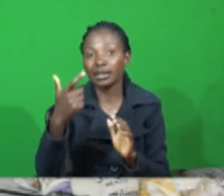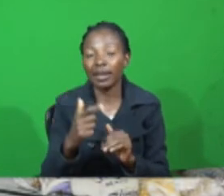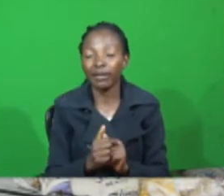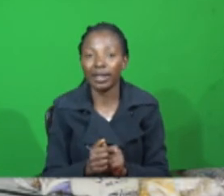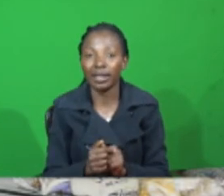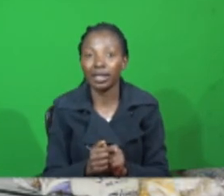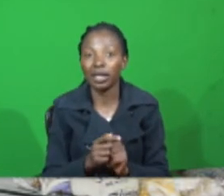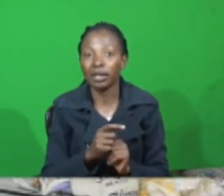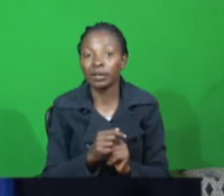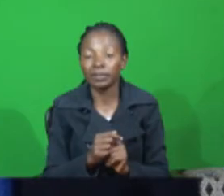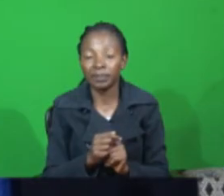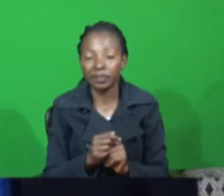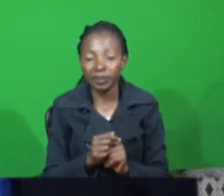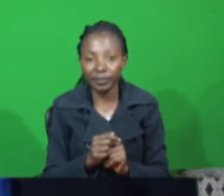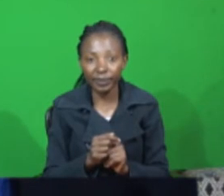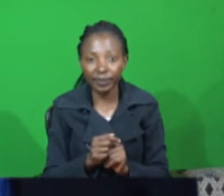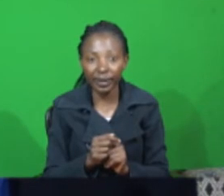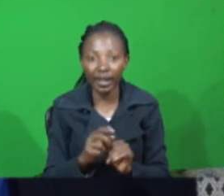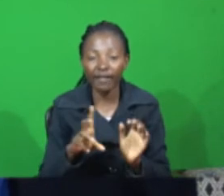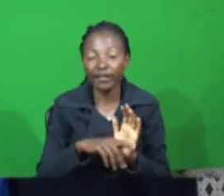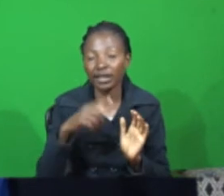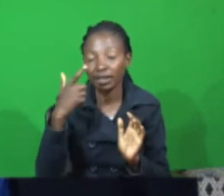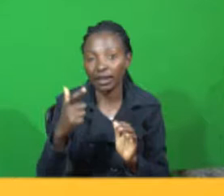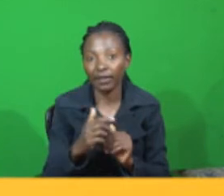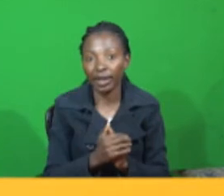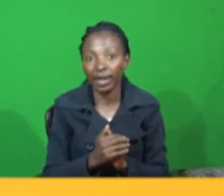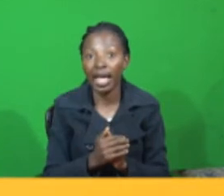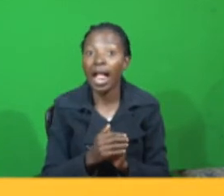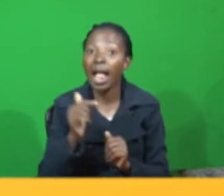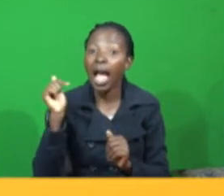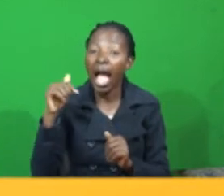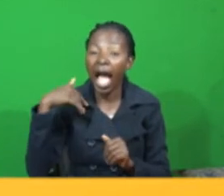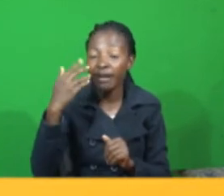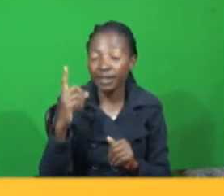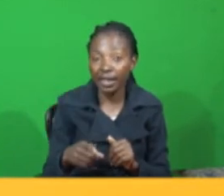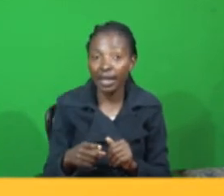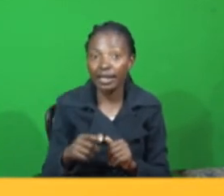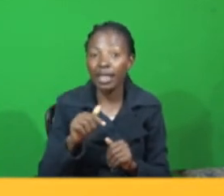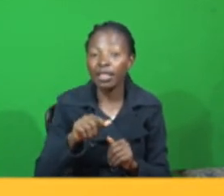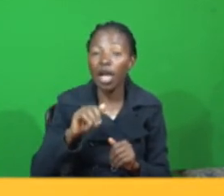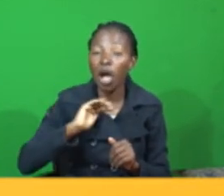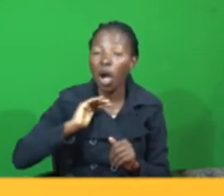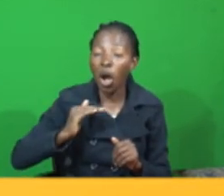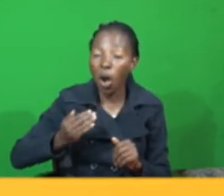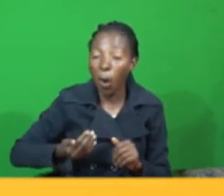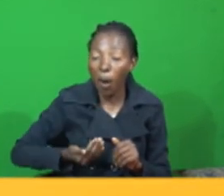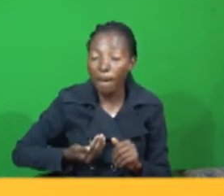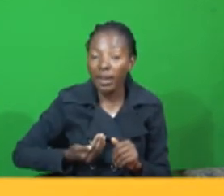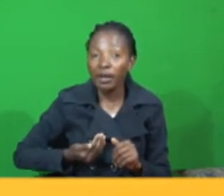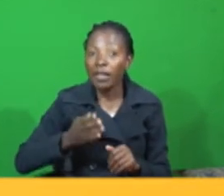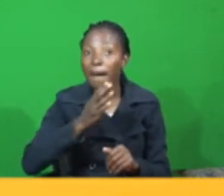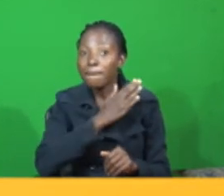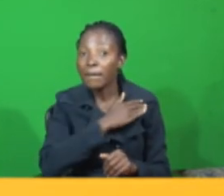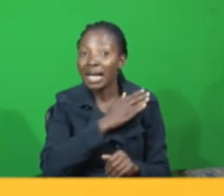mozoverenga vhesi ya 10 na 12. Genesis 39 verse 7 ehe zvinoshure kwaizvozvo mukadzi watenzi wake